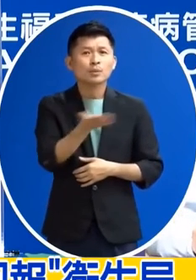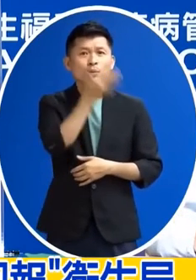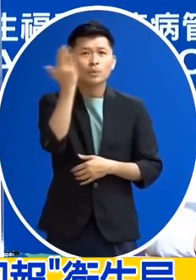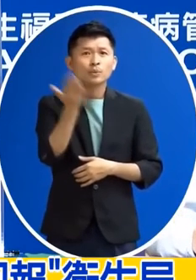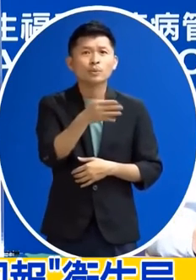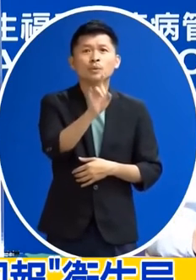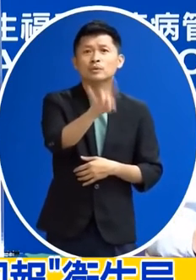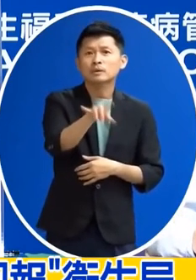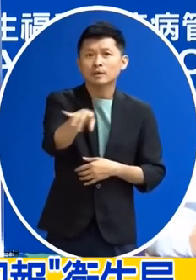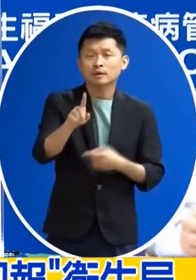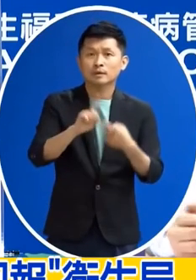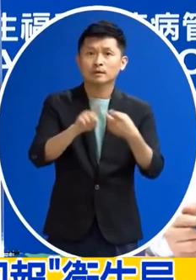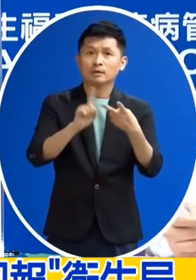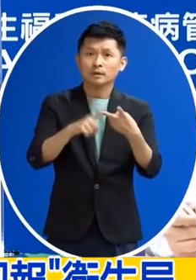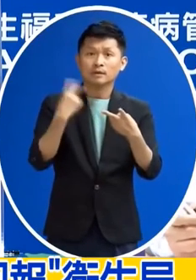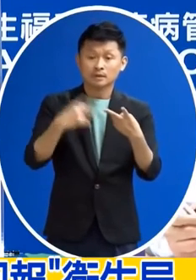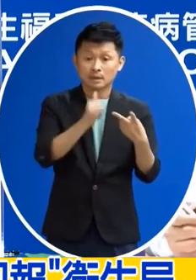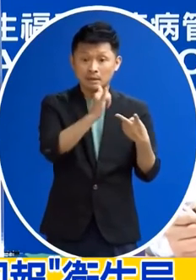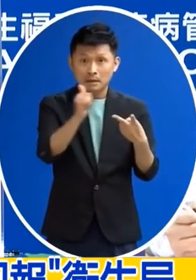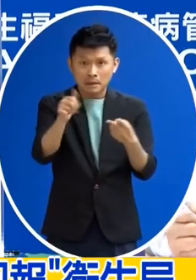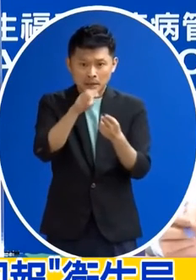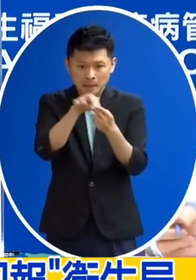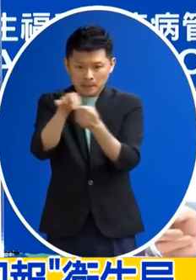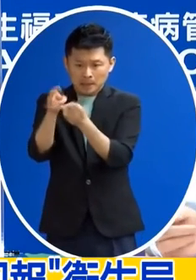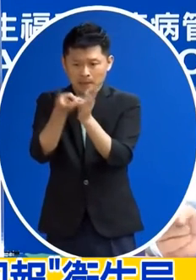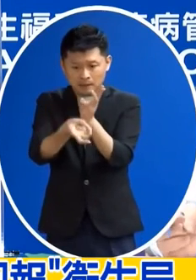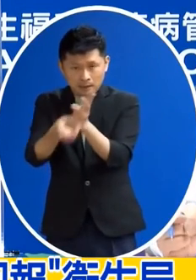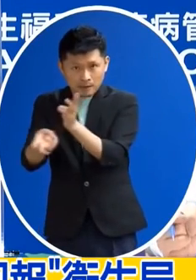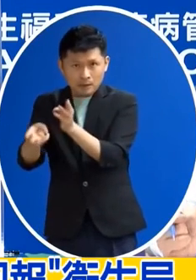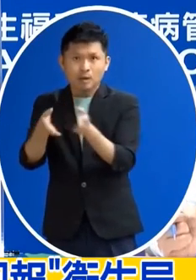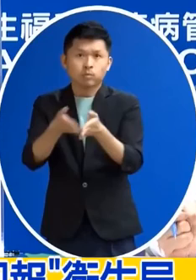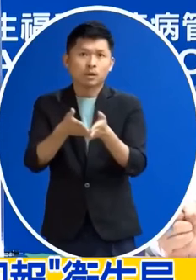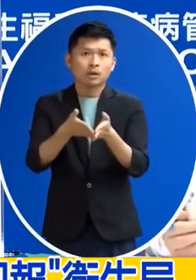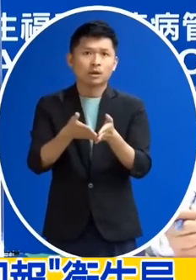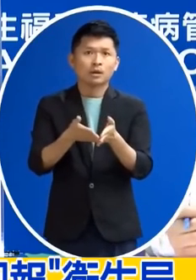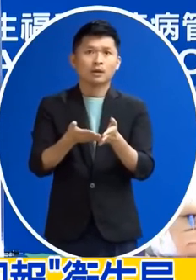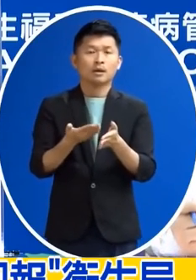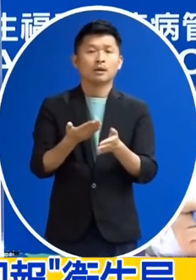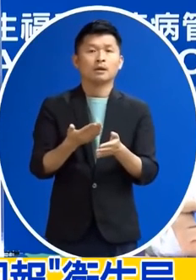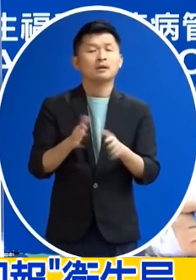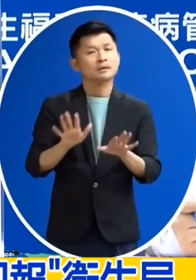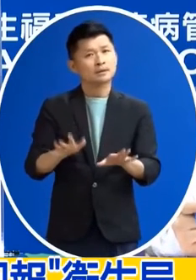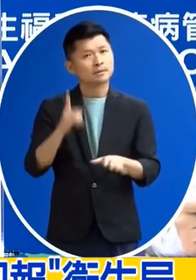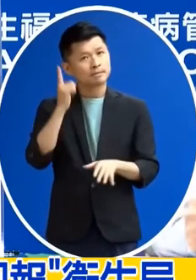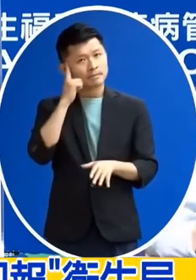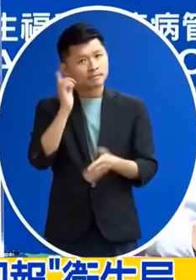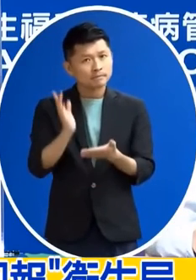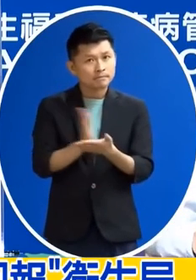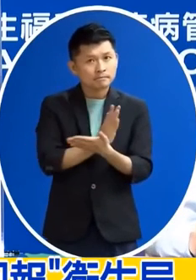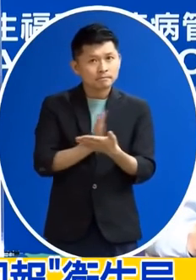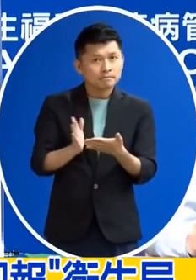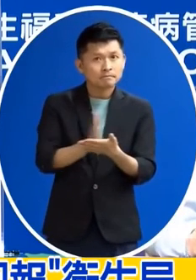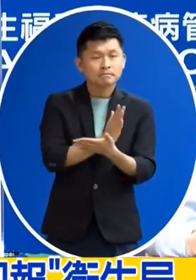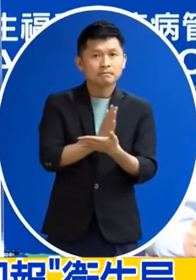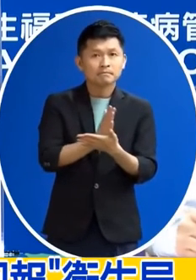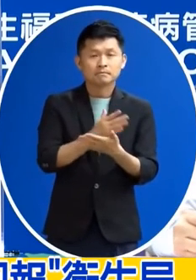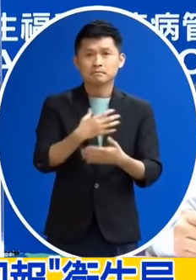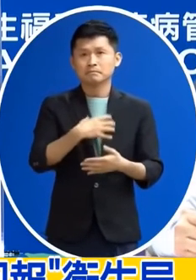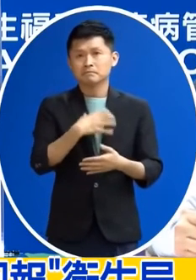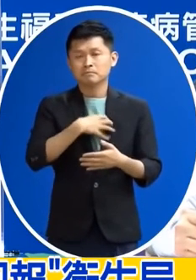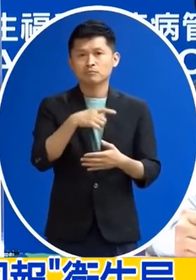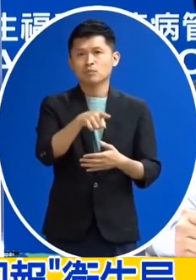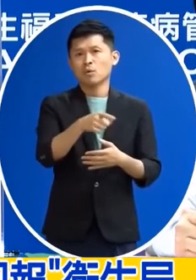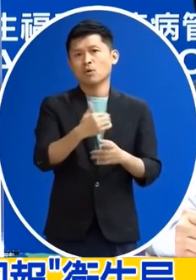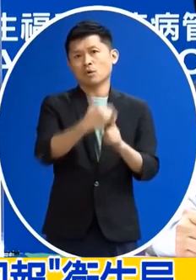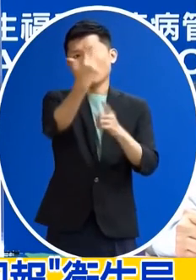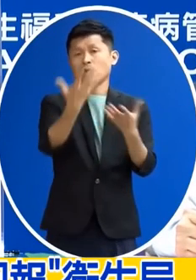包括很多的一些相关的足迹，现在这些我们都把它认为在这样的情况下那些风险都